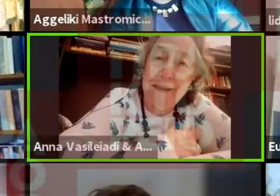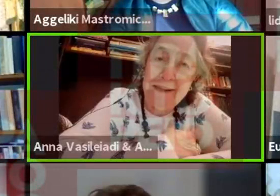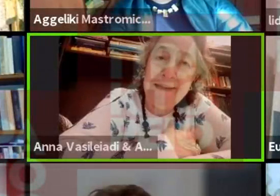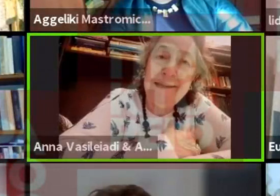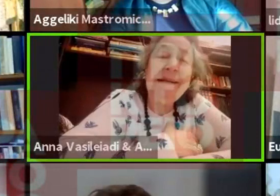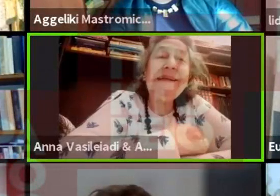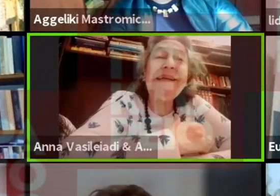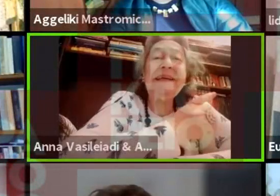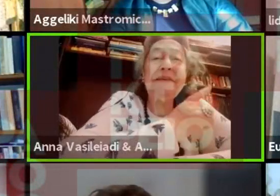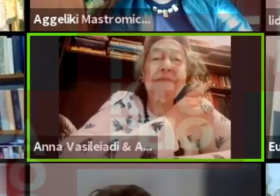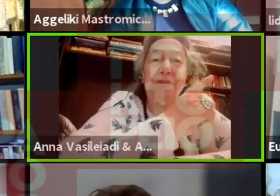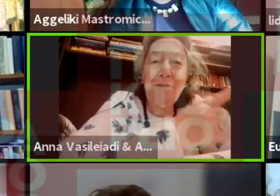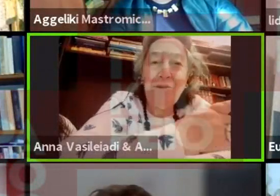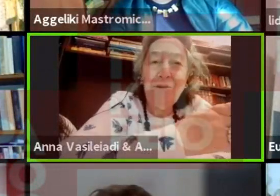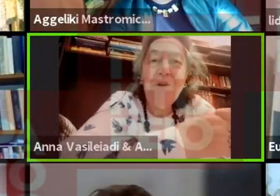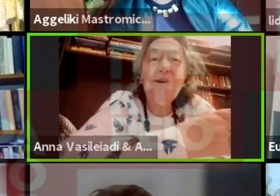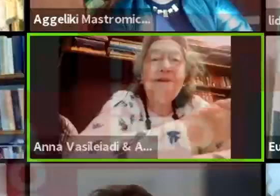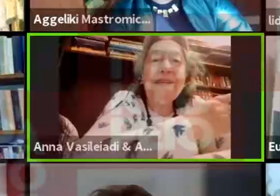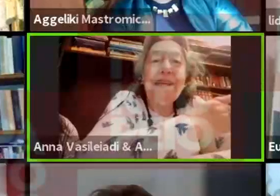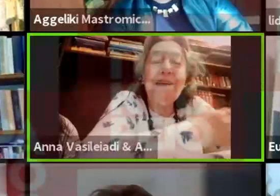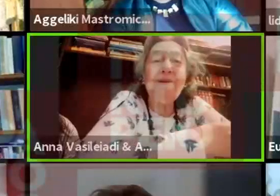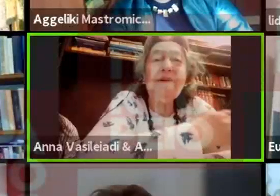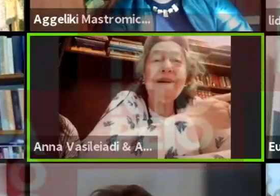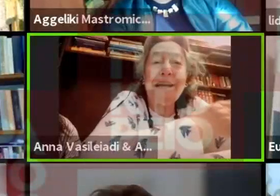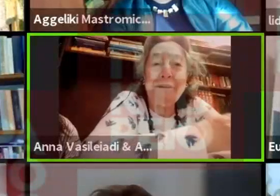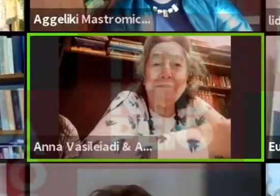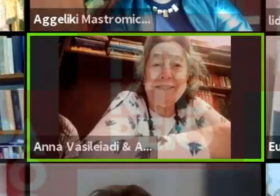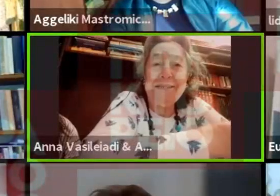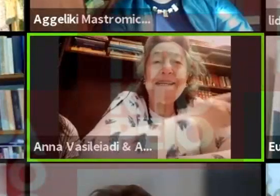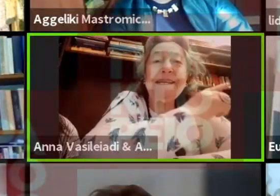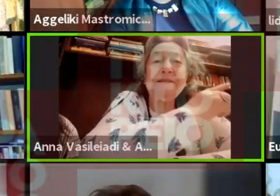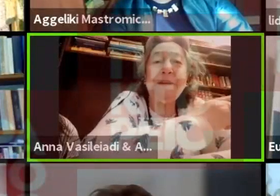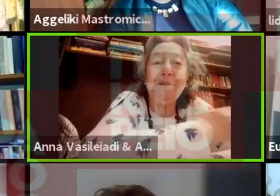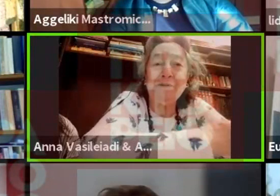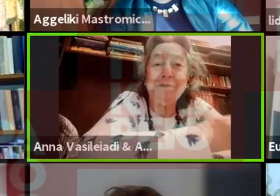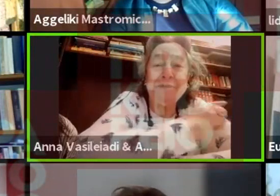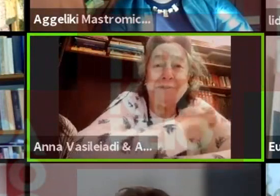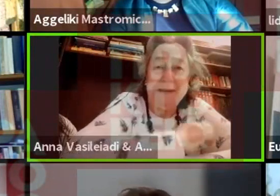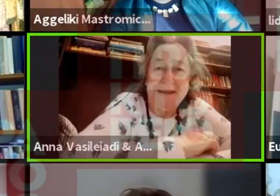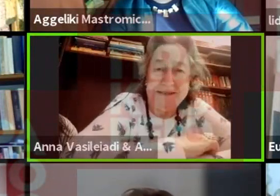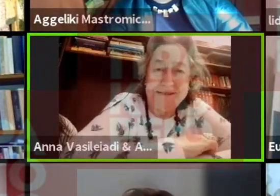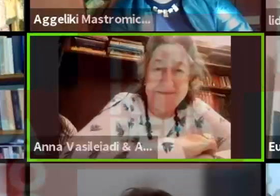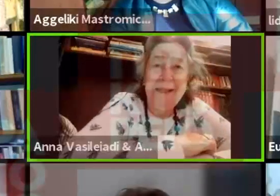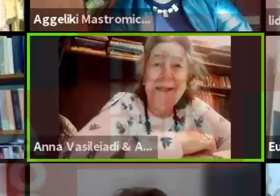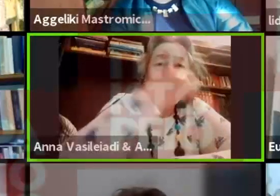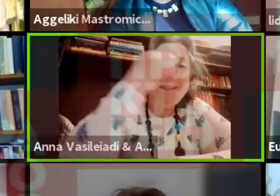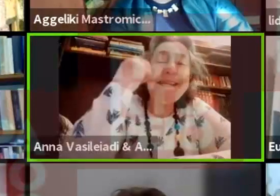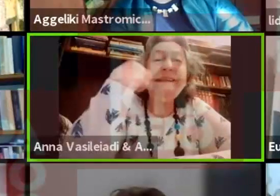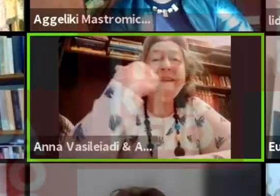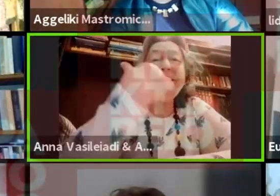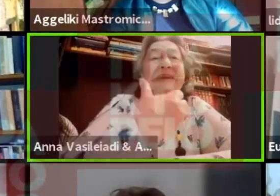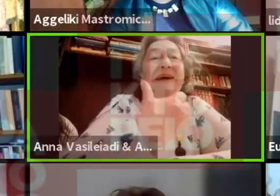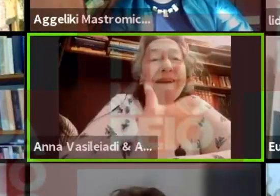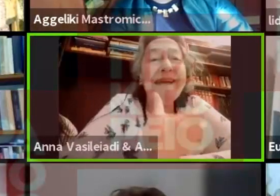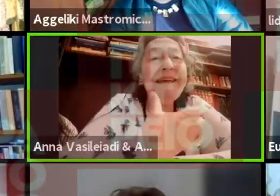χρόνια για να θυμηθώ ότι έχω γράψει για τις παγκόσμιες ημέρες. Ότι είχα